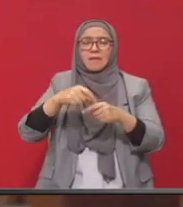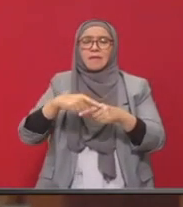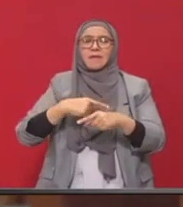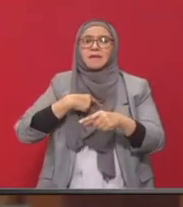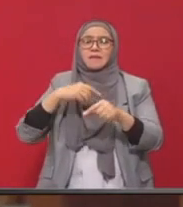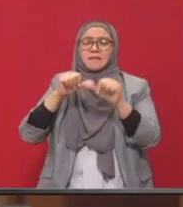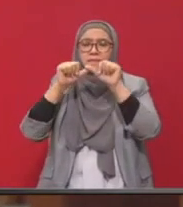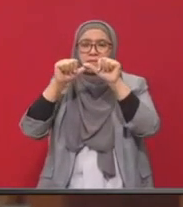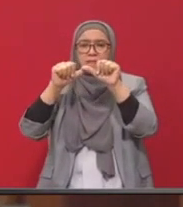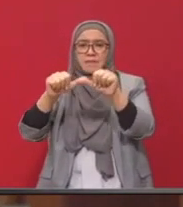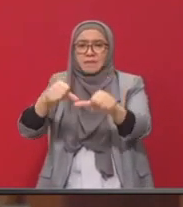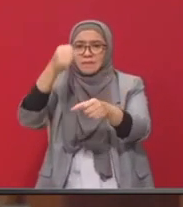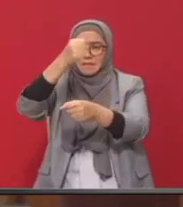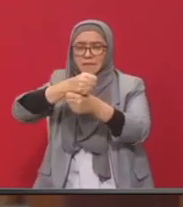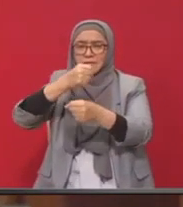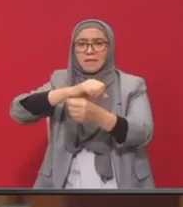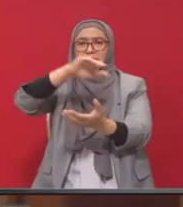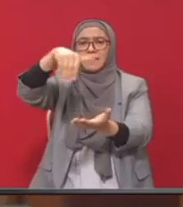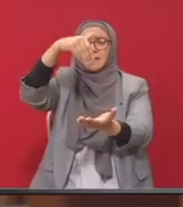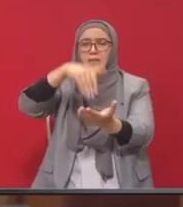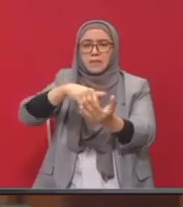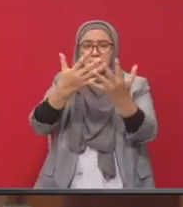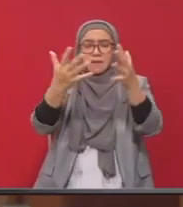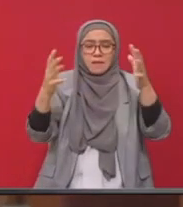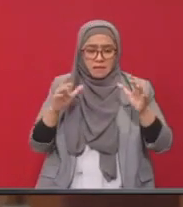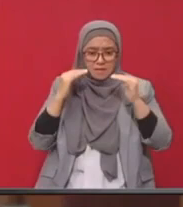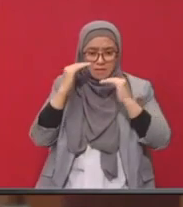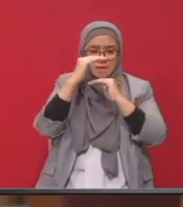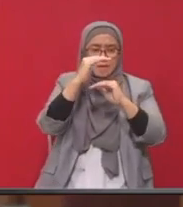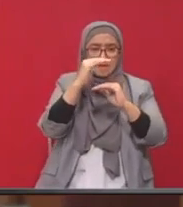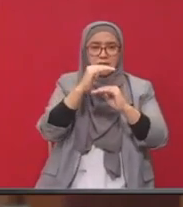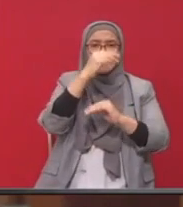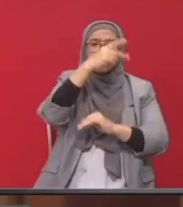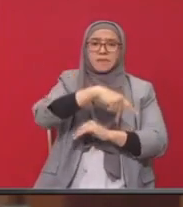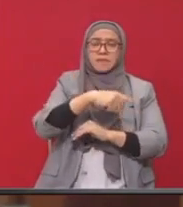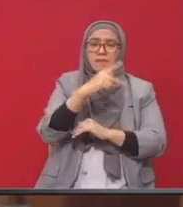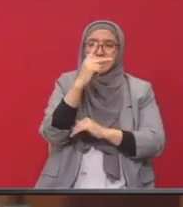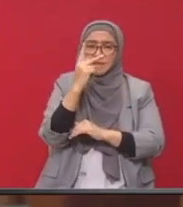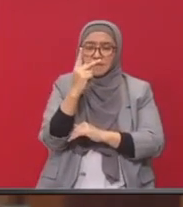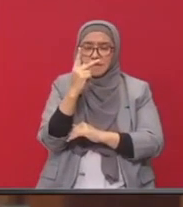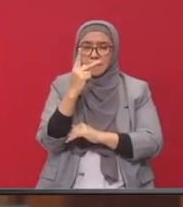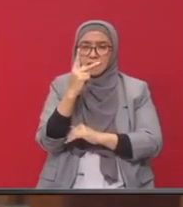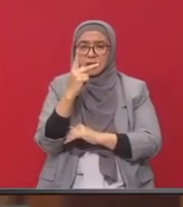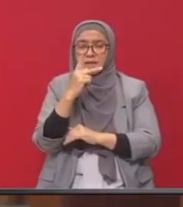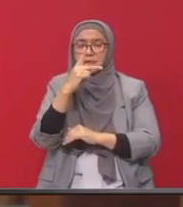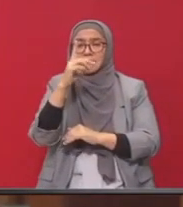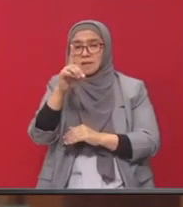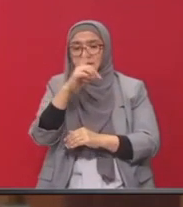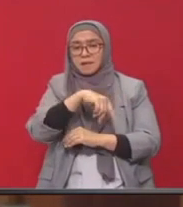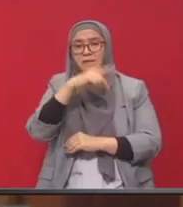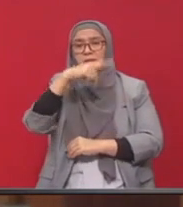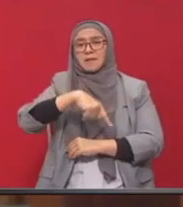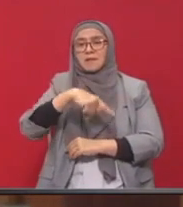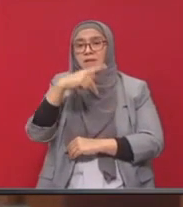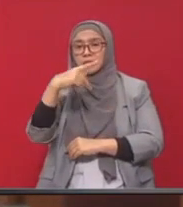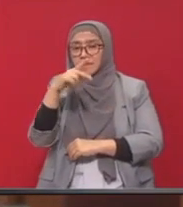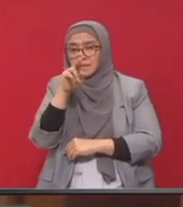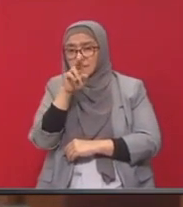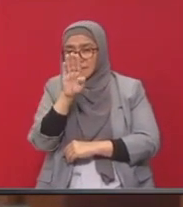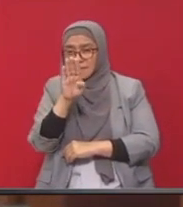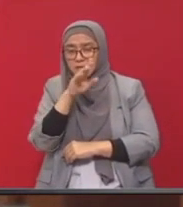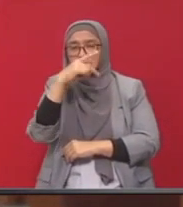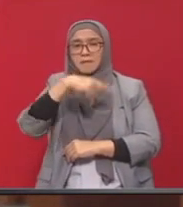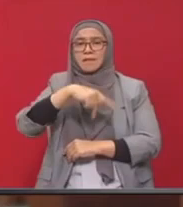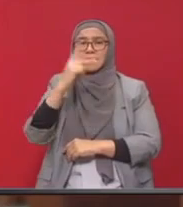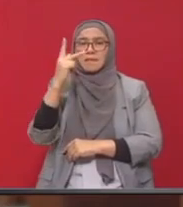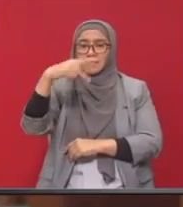korentin sepanjang tempoh vpb dan Pique pede dan daftar